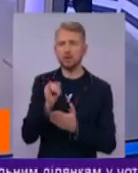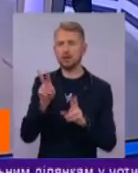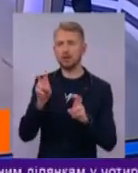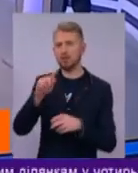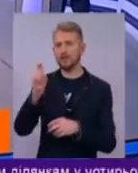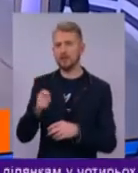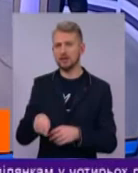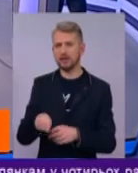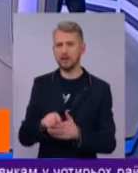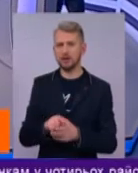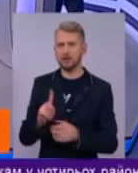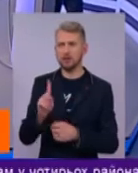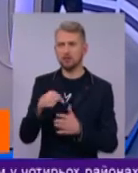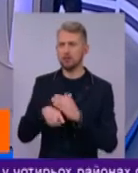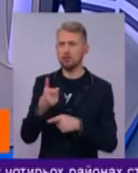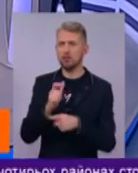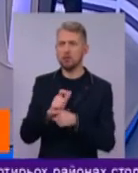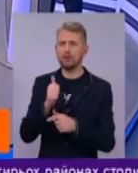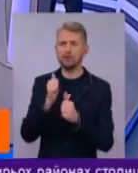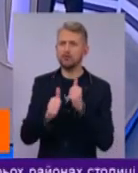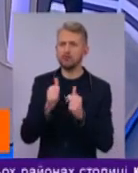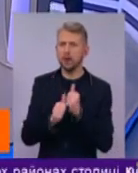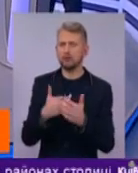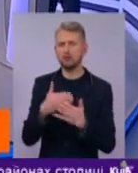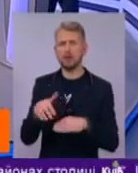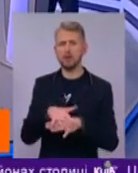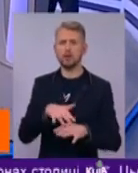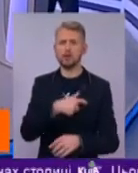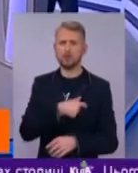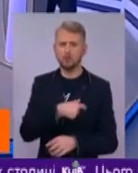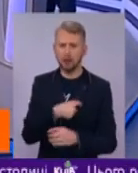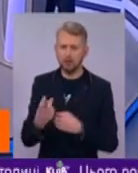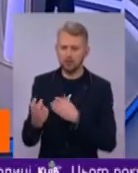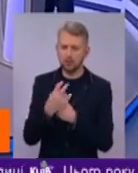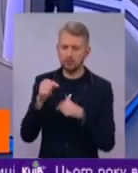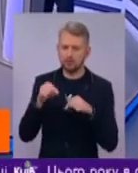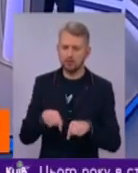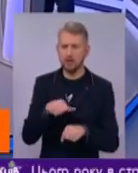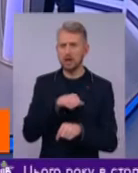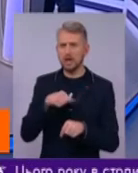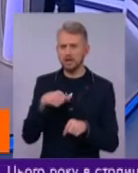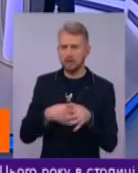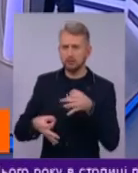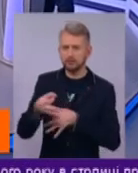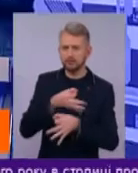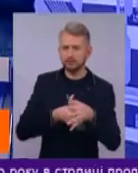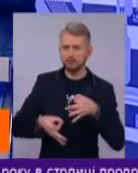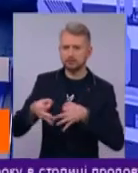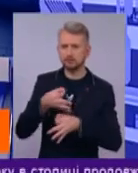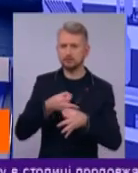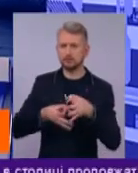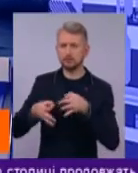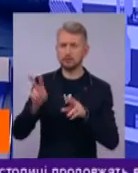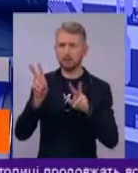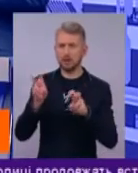війни, тому що досить часто і ті самі народні депутати у нас бувають, і ми саме концентруємо свою розмову на